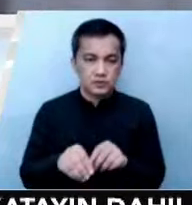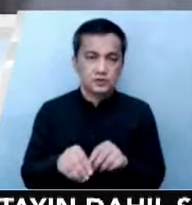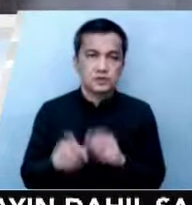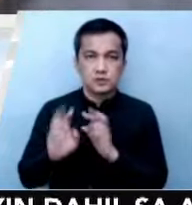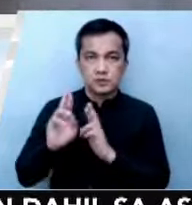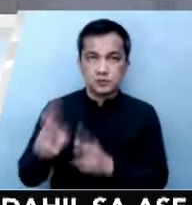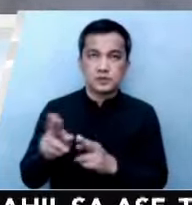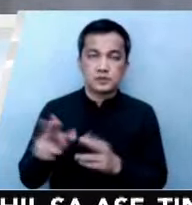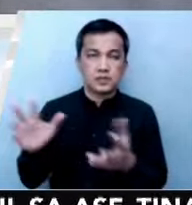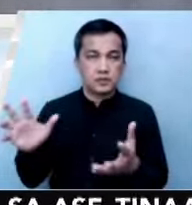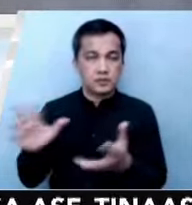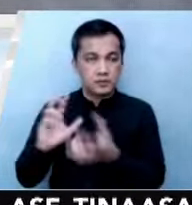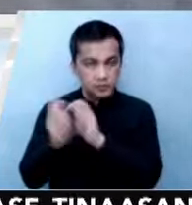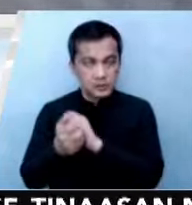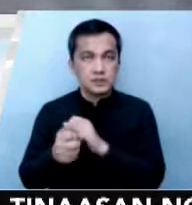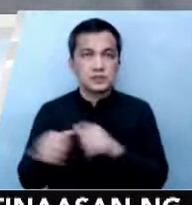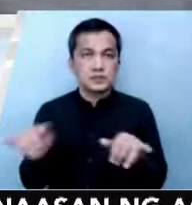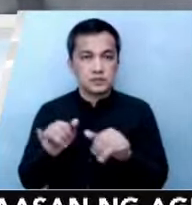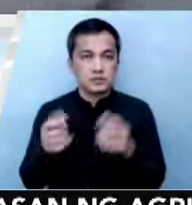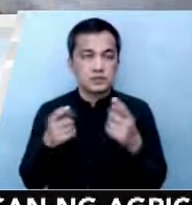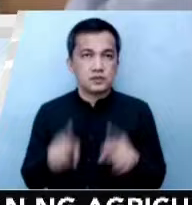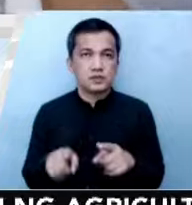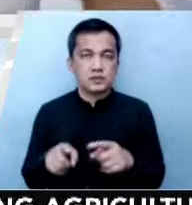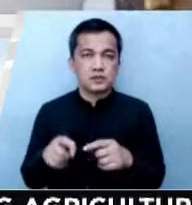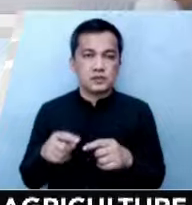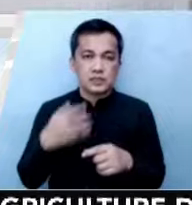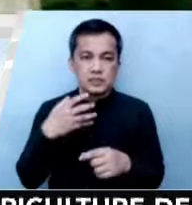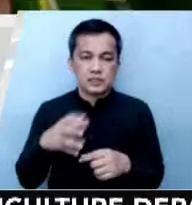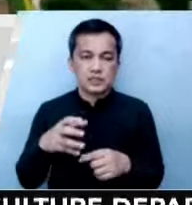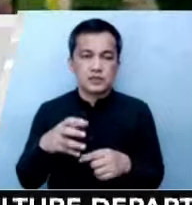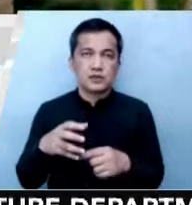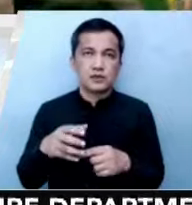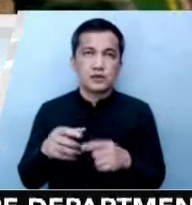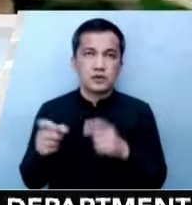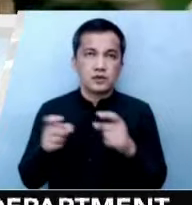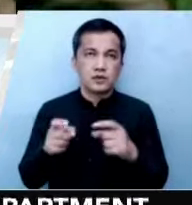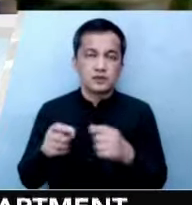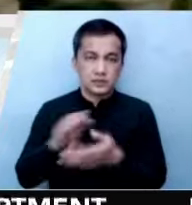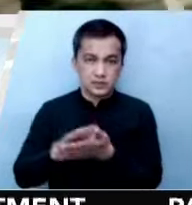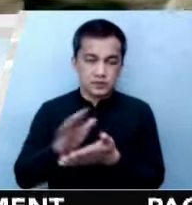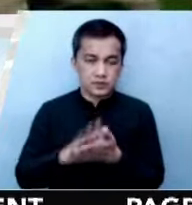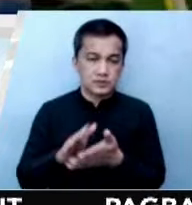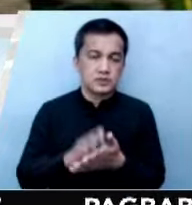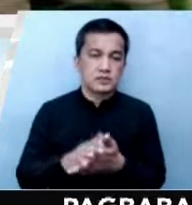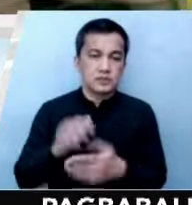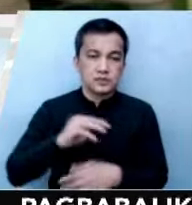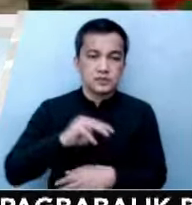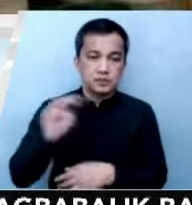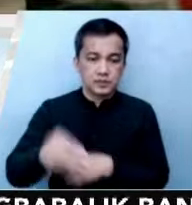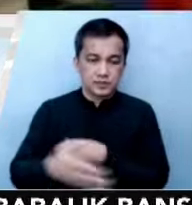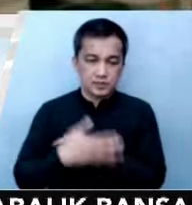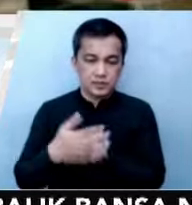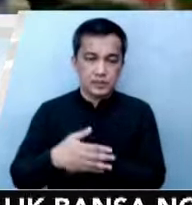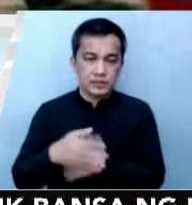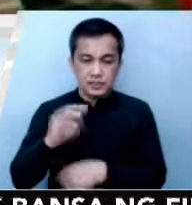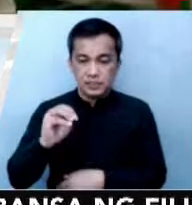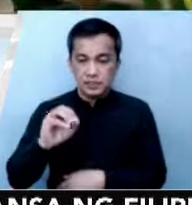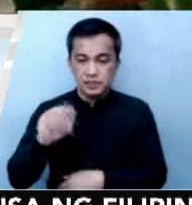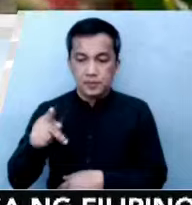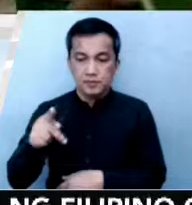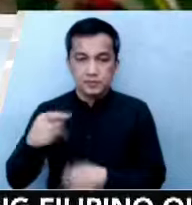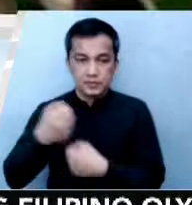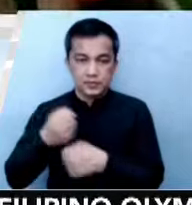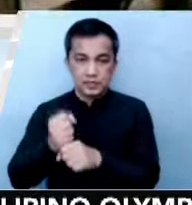sakuna. Tulad na lamang sa nangyayari ngayong clean-up operation sa Manila Bay. Yung mga mapa na nagagawa namin ay pinapamigay namin sa iba't